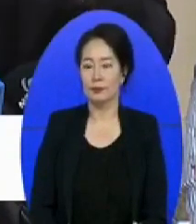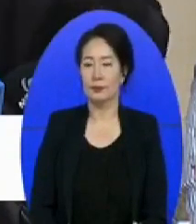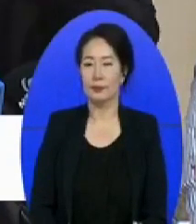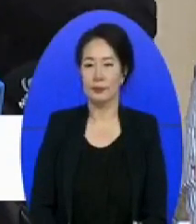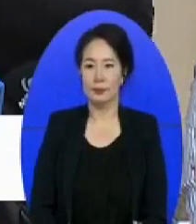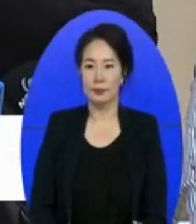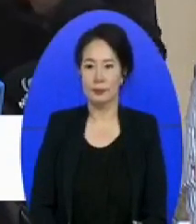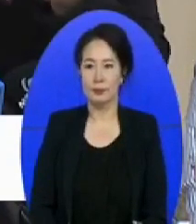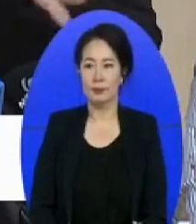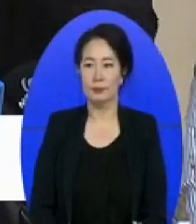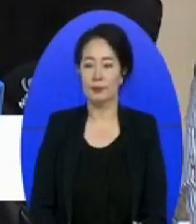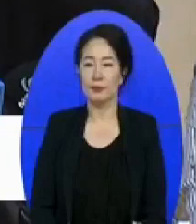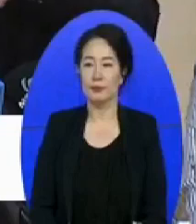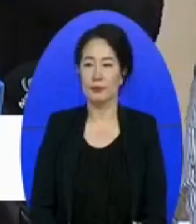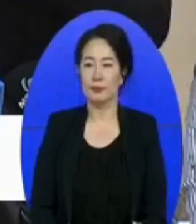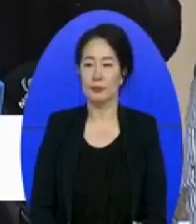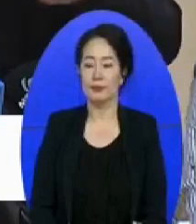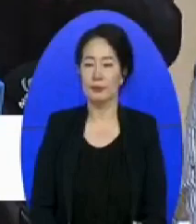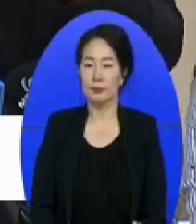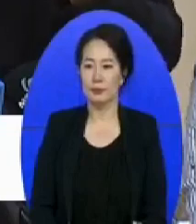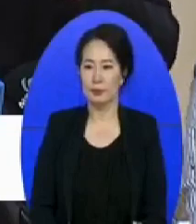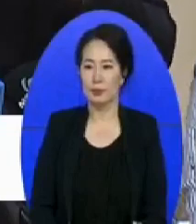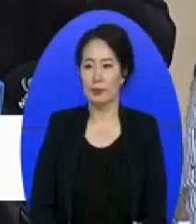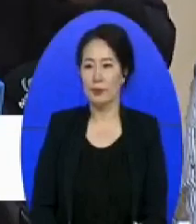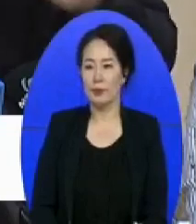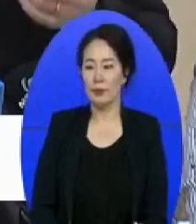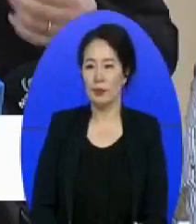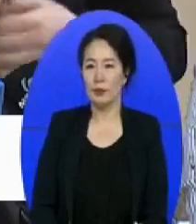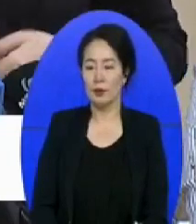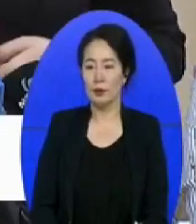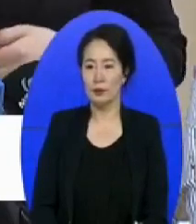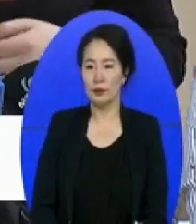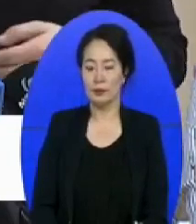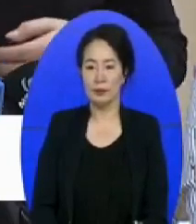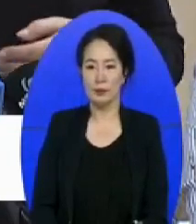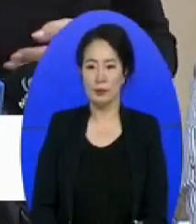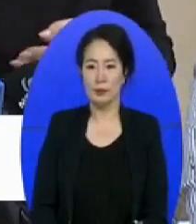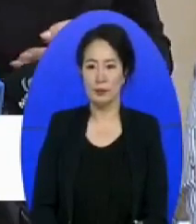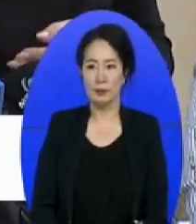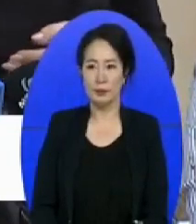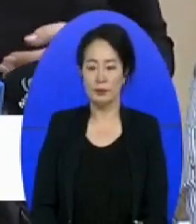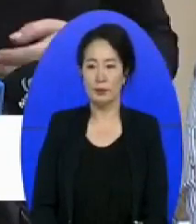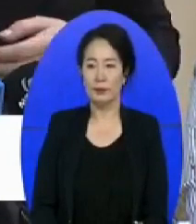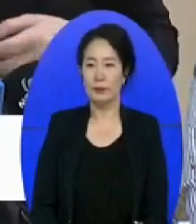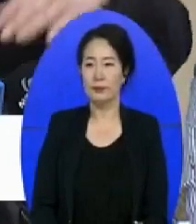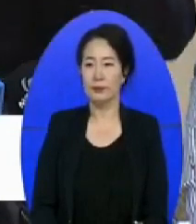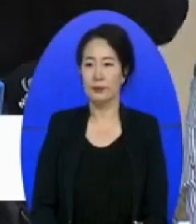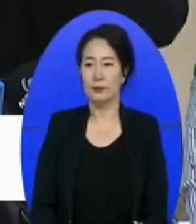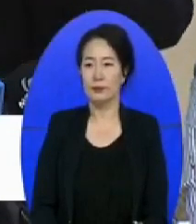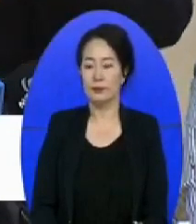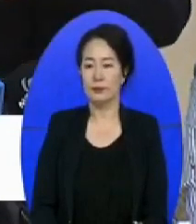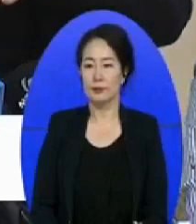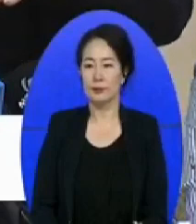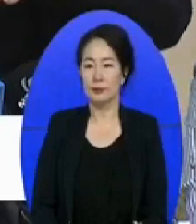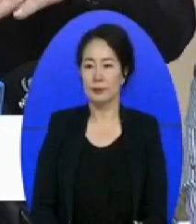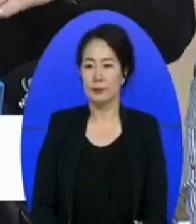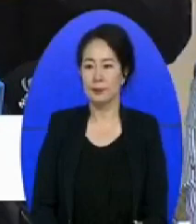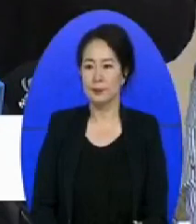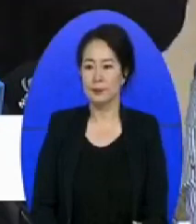үлэг, галт зэрэг гээд бусад нь орж байгаа. За 400 хугацаанд өчигдрийн хугацаанд бүгдээр нь хятад ард улс руу Монгол улсын